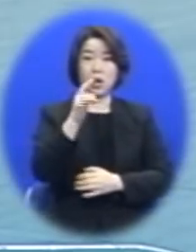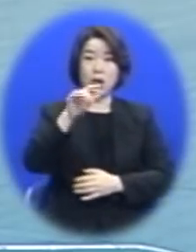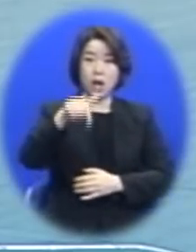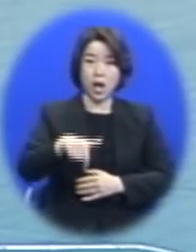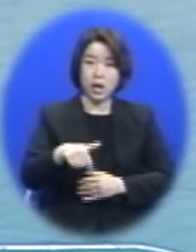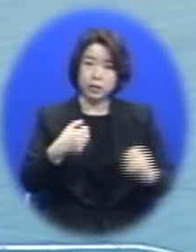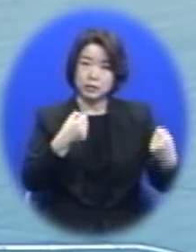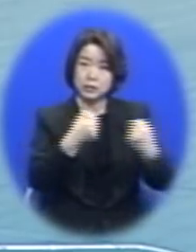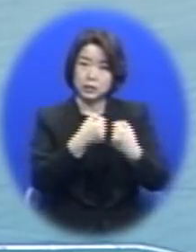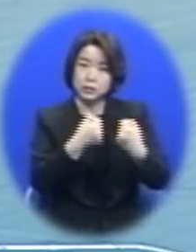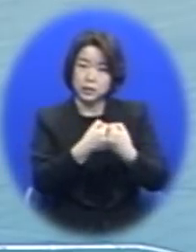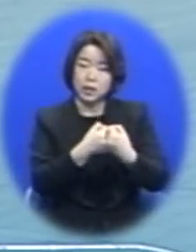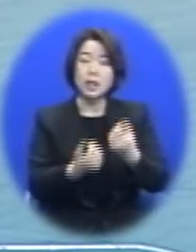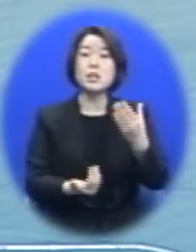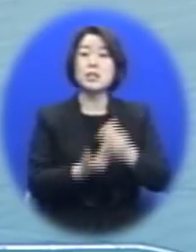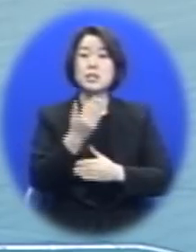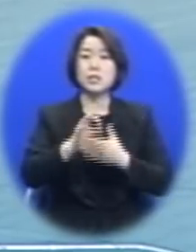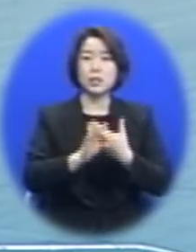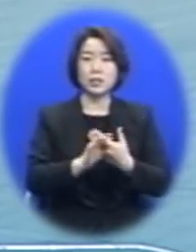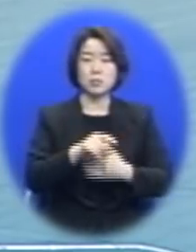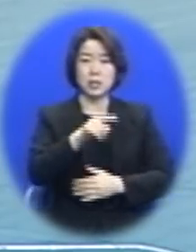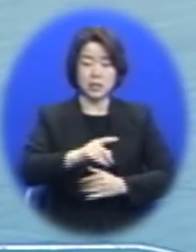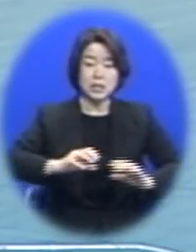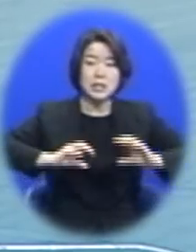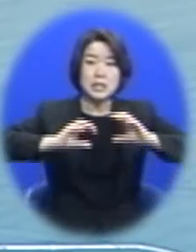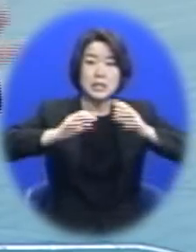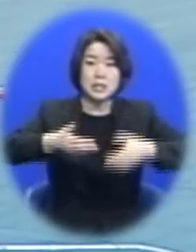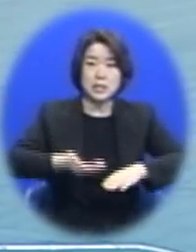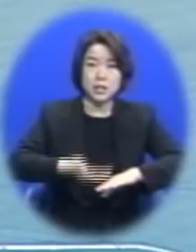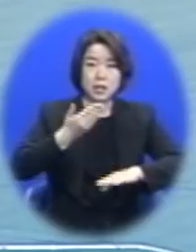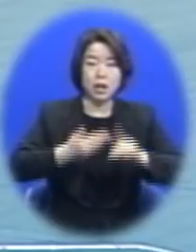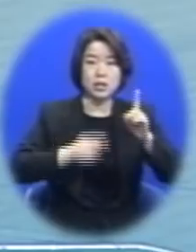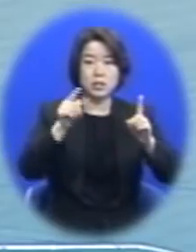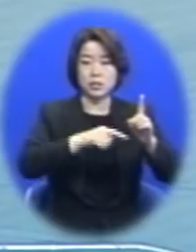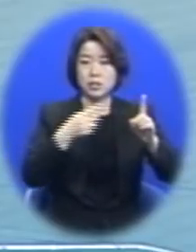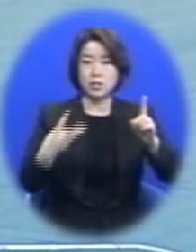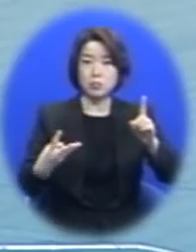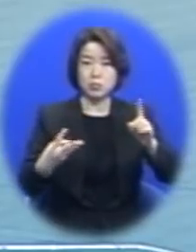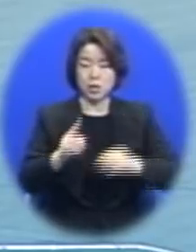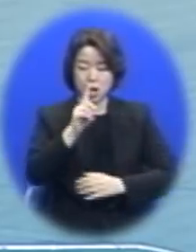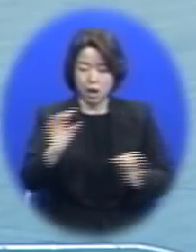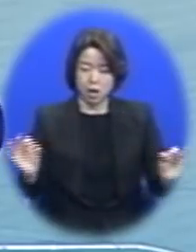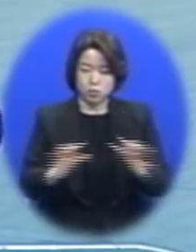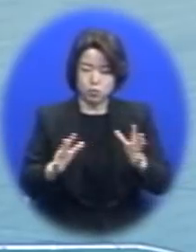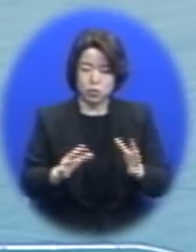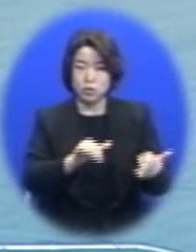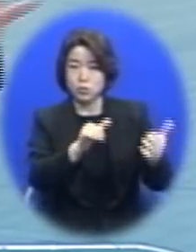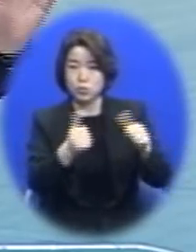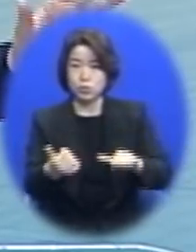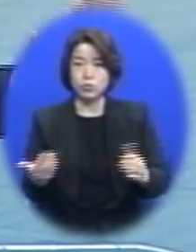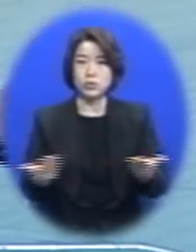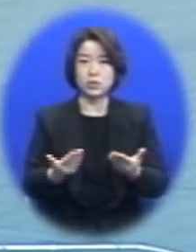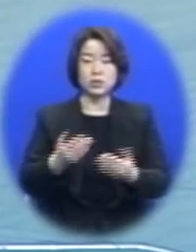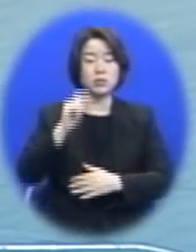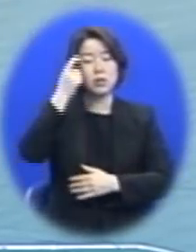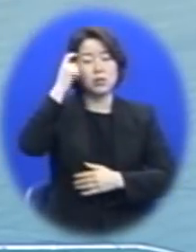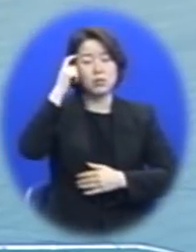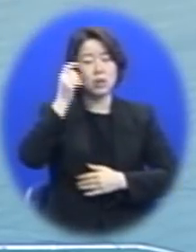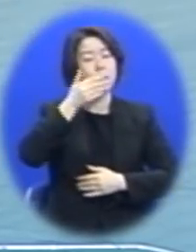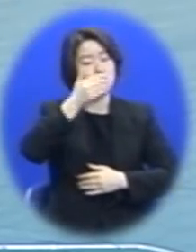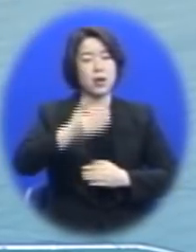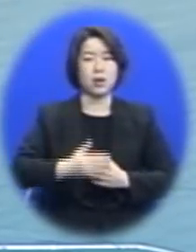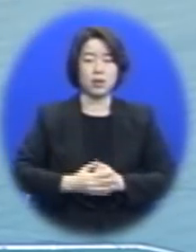일어나면 이 지구상에 3분의 1이 한순간에 죽는 일은 이제는 뭐 상상하기 어렵지